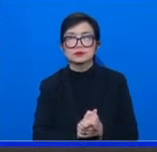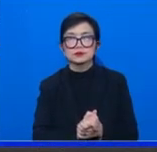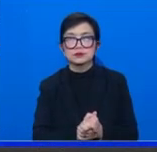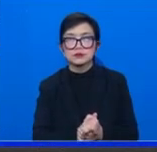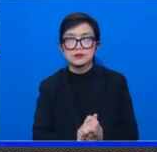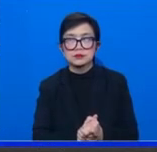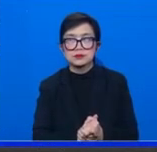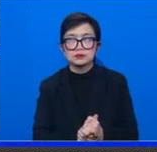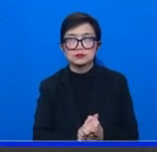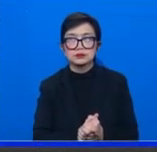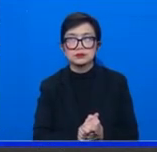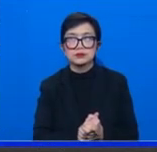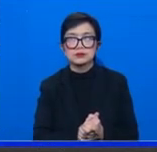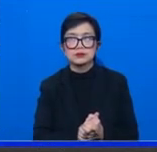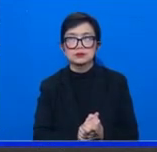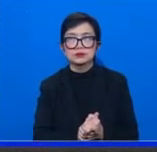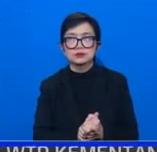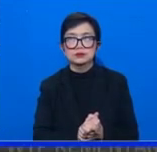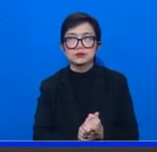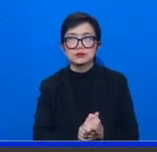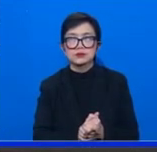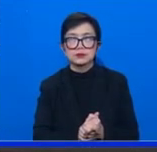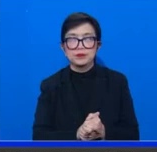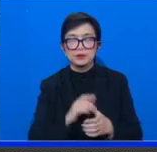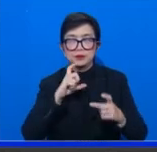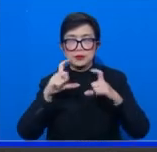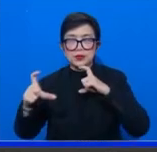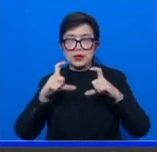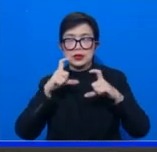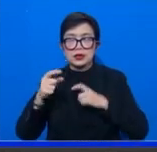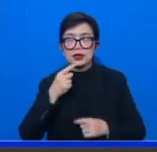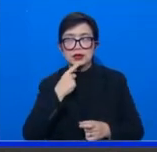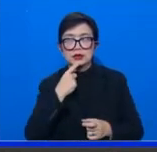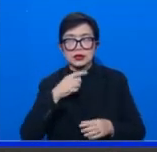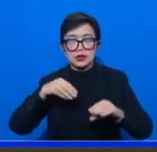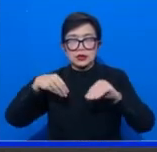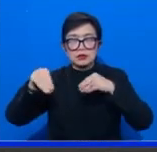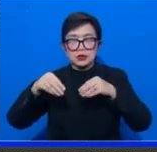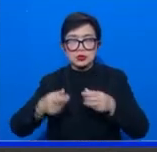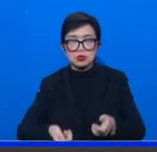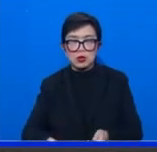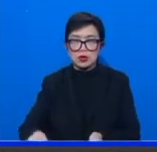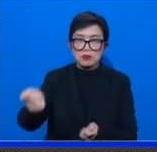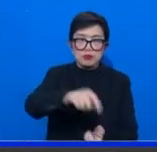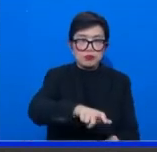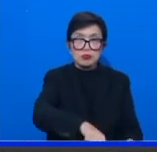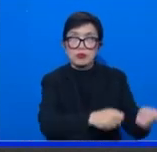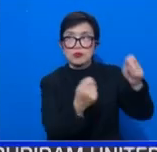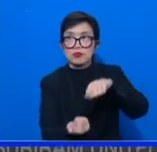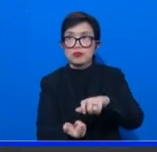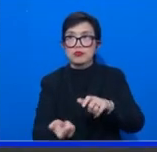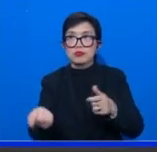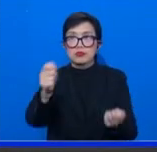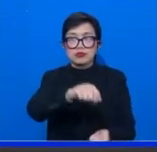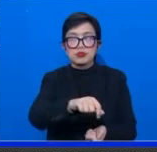Dan saat ini, kisah penjual martabak keliling ini bisa jadi inspirasi bagi siapa saja yang kebingungan saat hendak membeli rumah.